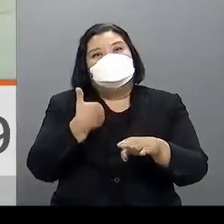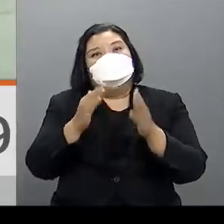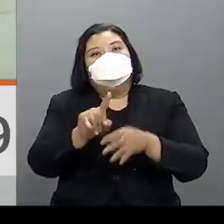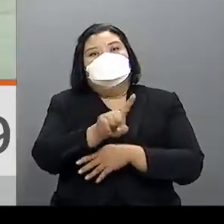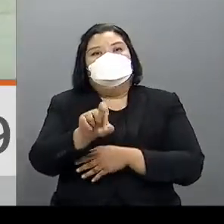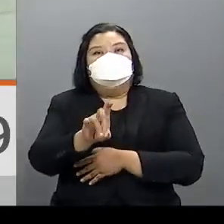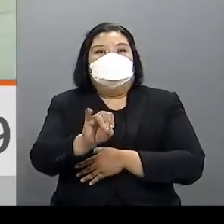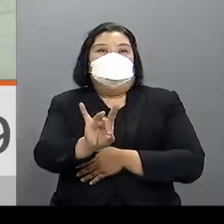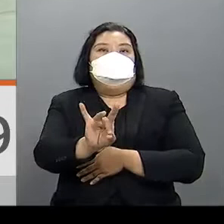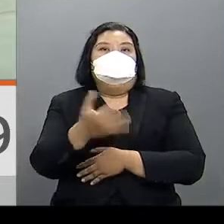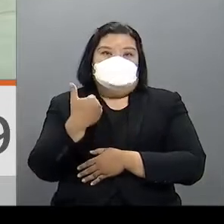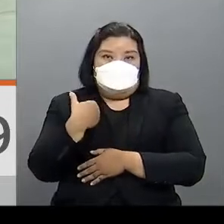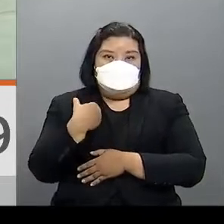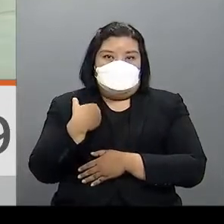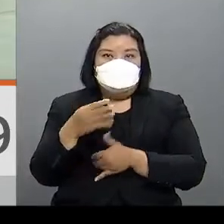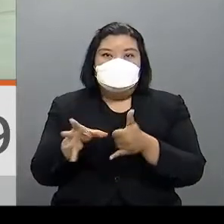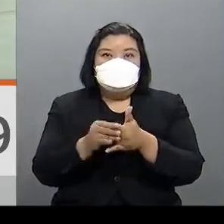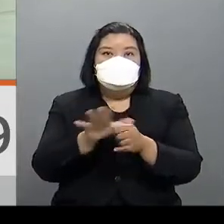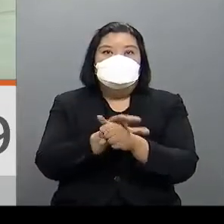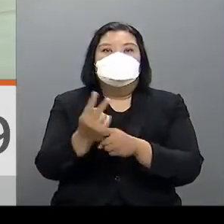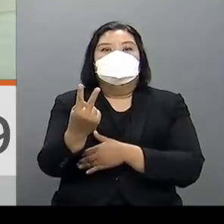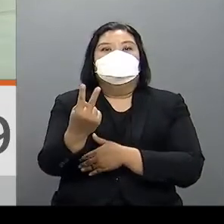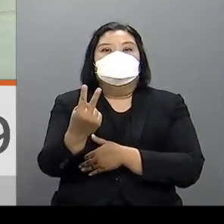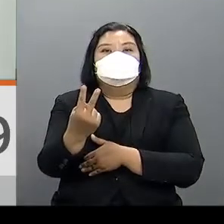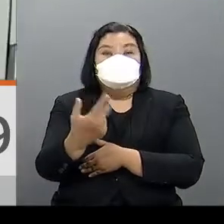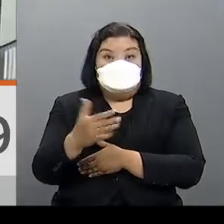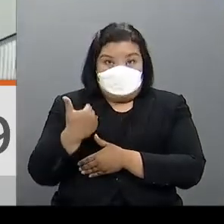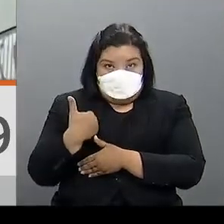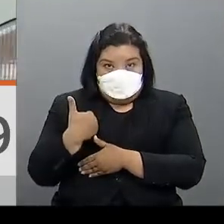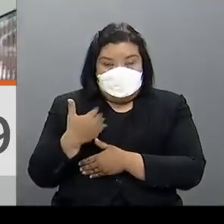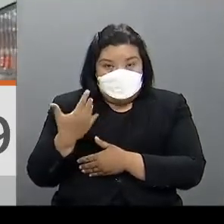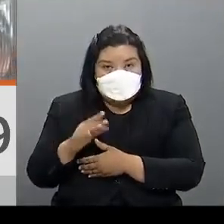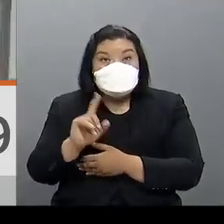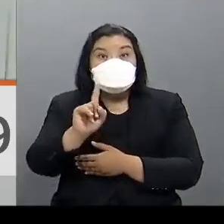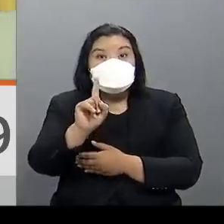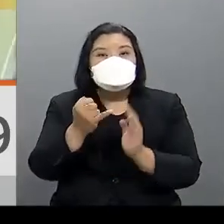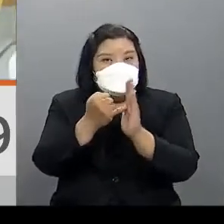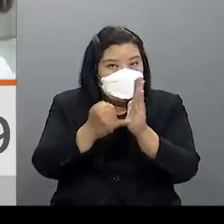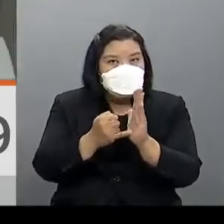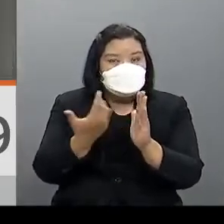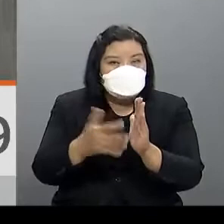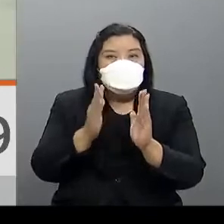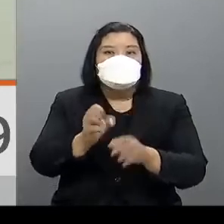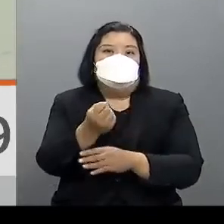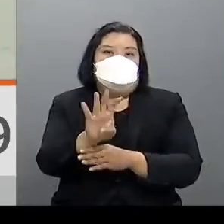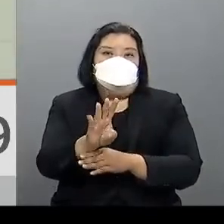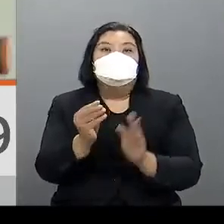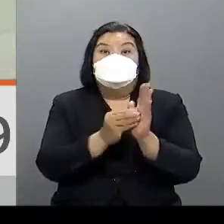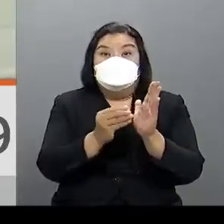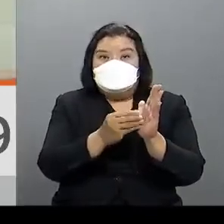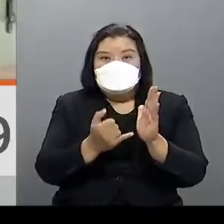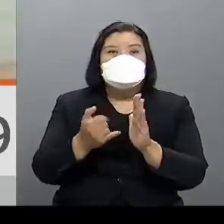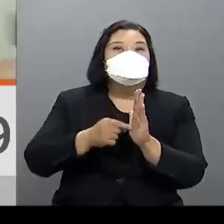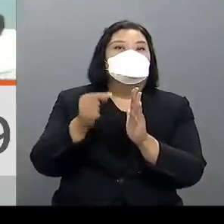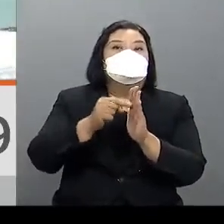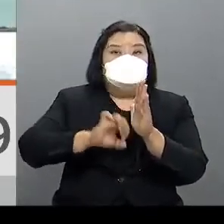บวก2คนครับและตรวจพบผู้ติดเชื้อที่เดินทางมาจากต่างจังหวัด14คนมาจากกรุงเทพมหานคร6คนปทุ